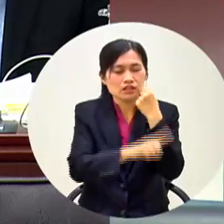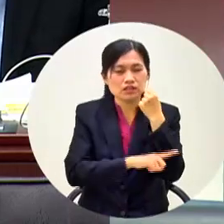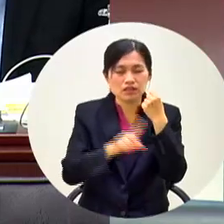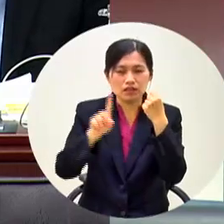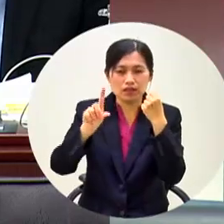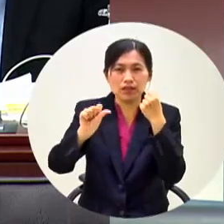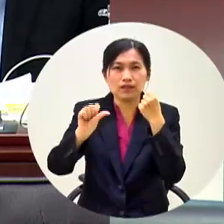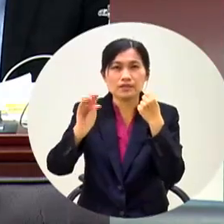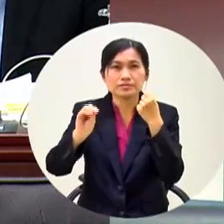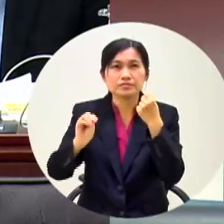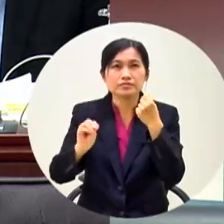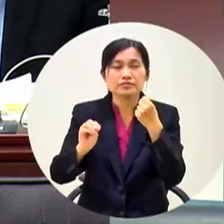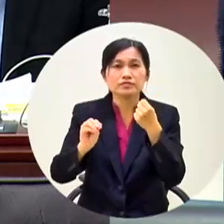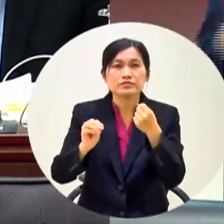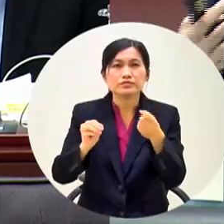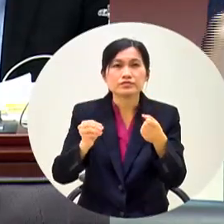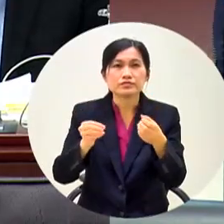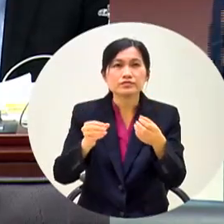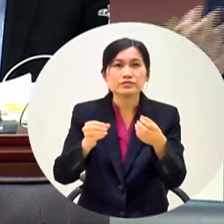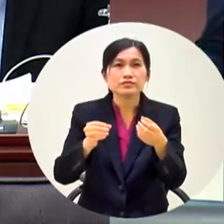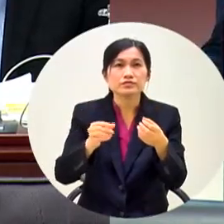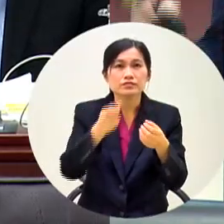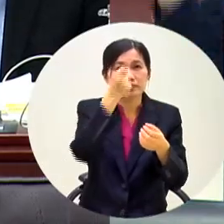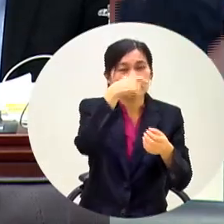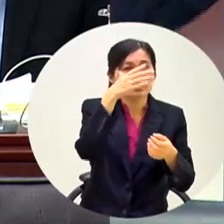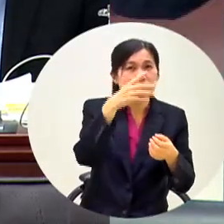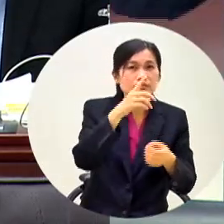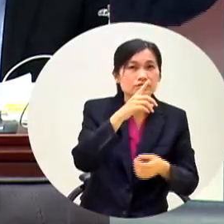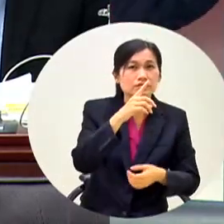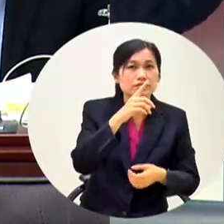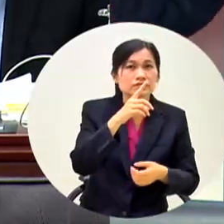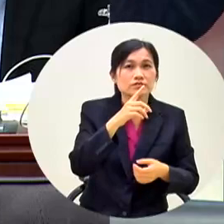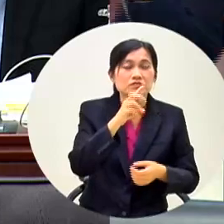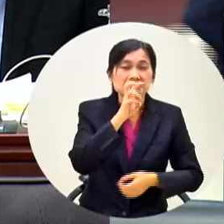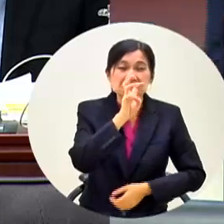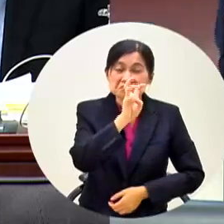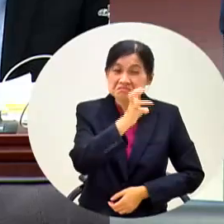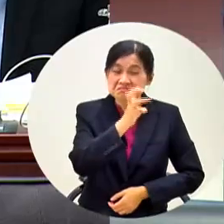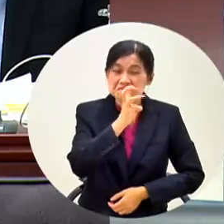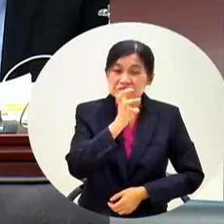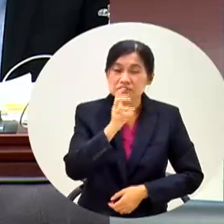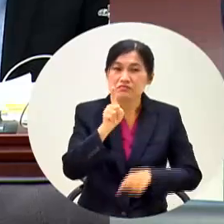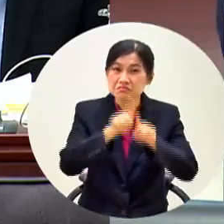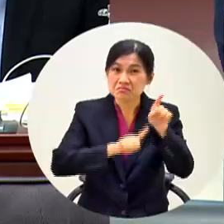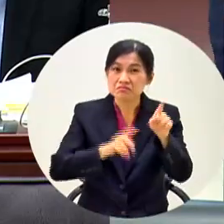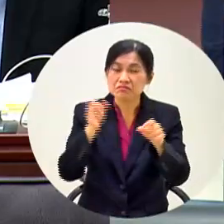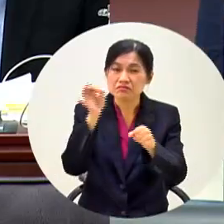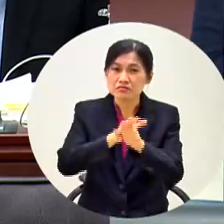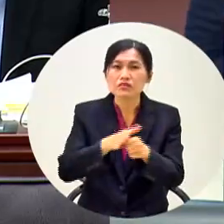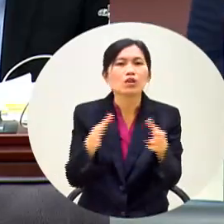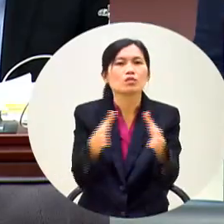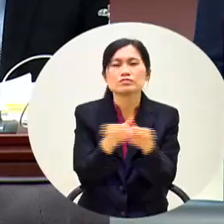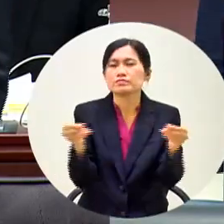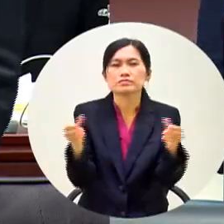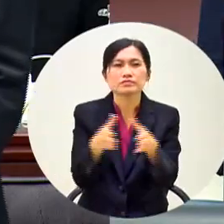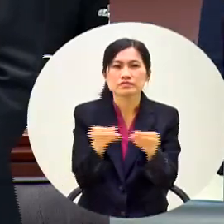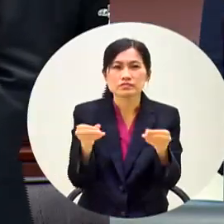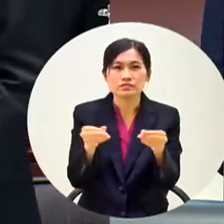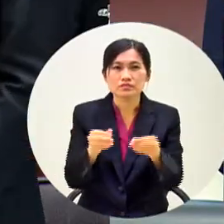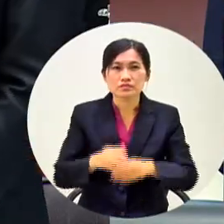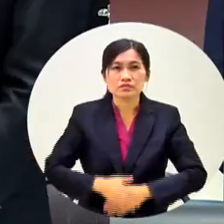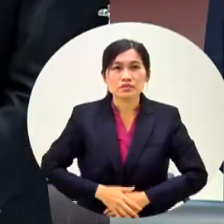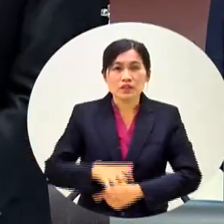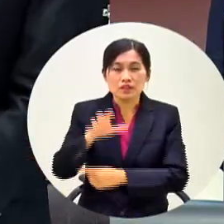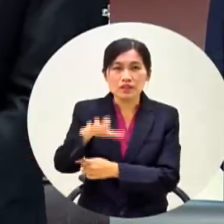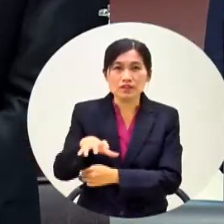那个 凤 山是30，中间差15， 补差价， 不用补差价。好，谢谢。好，再来呢，农地